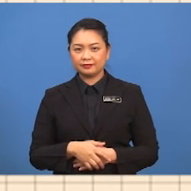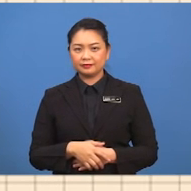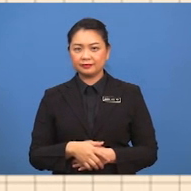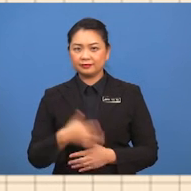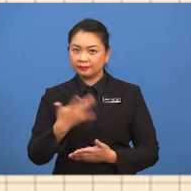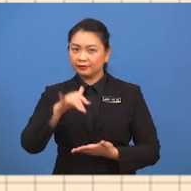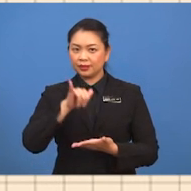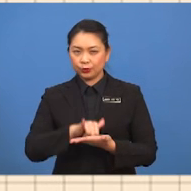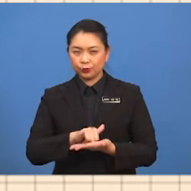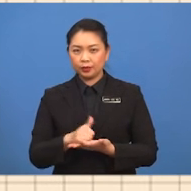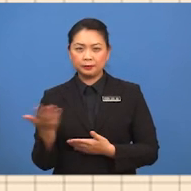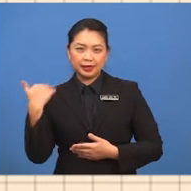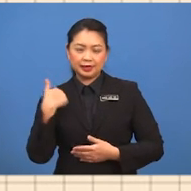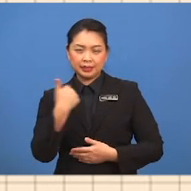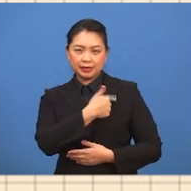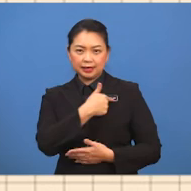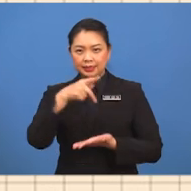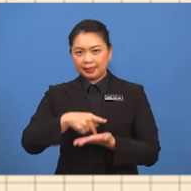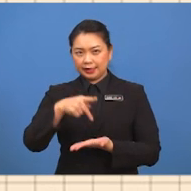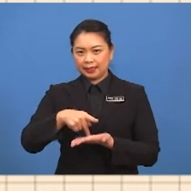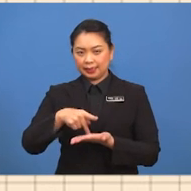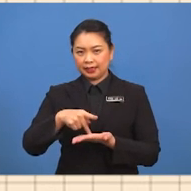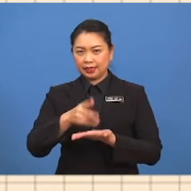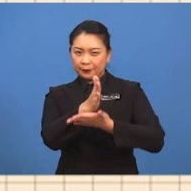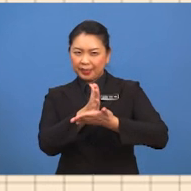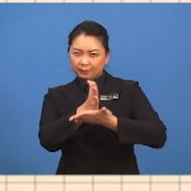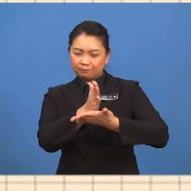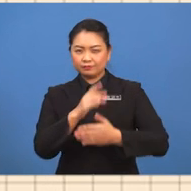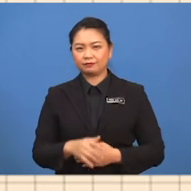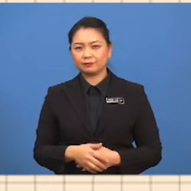Seterusnya, mari kita kira median.